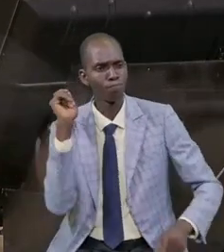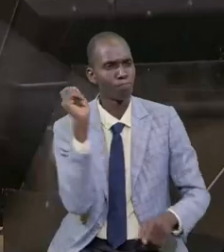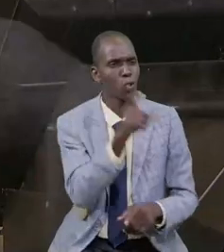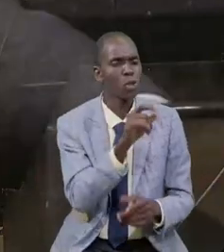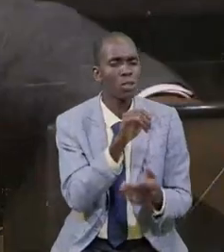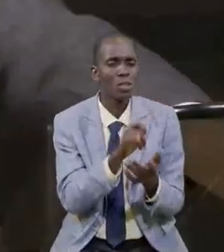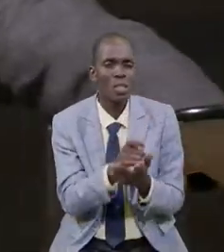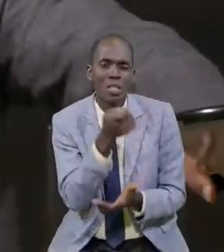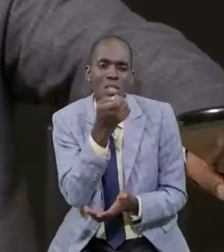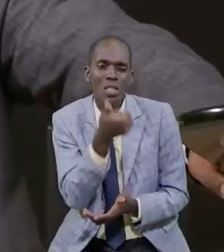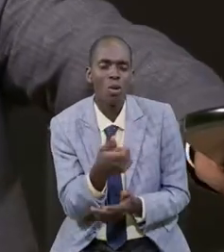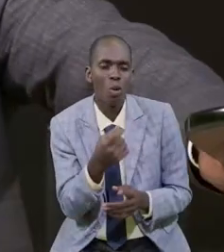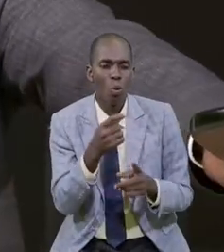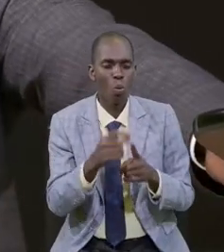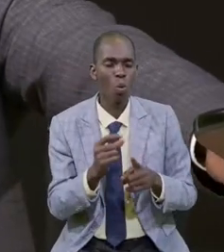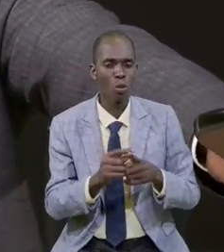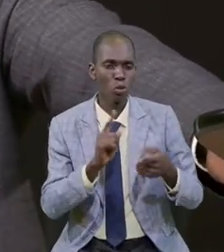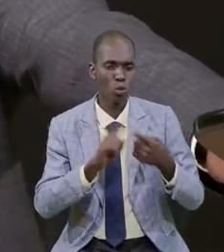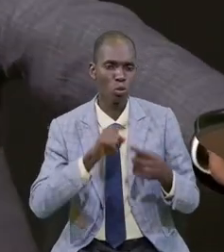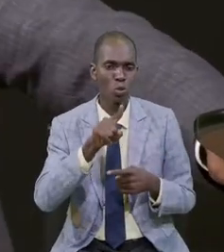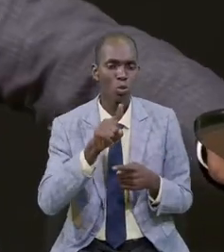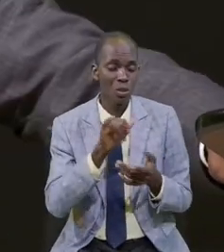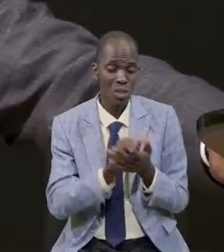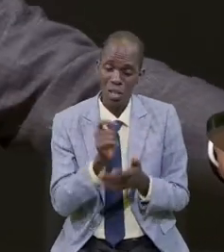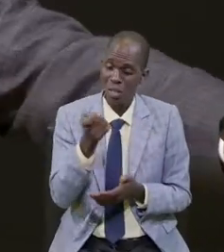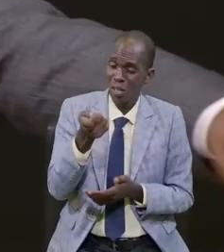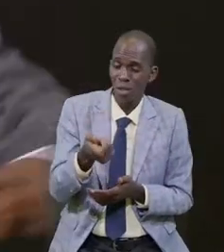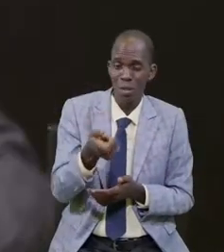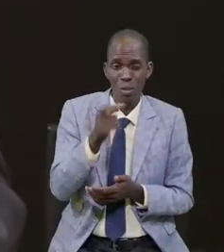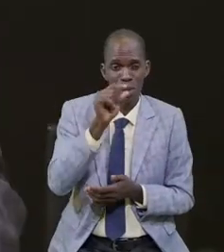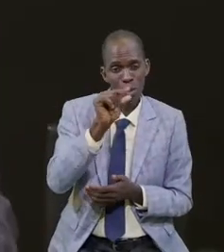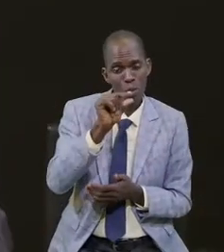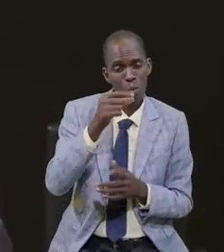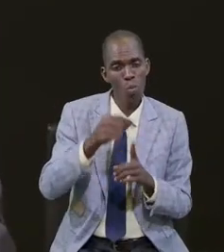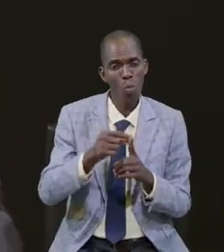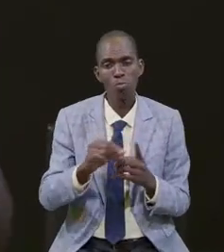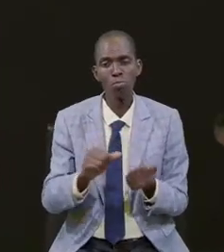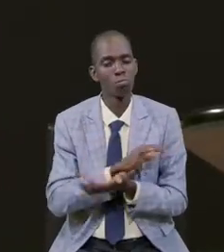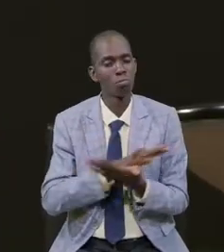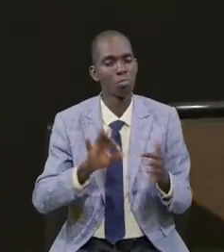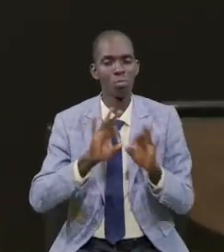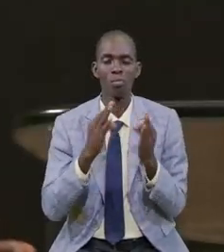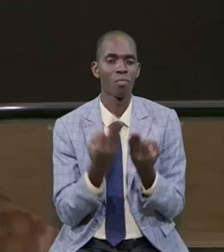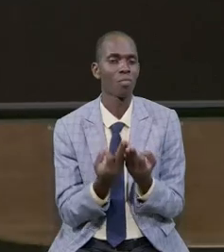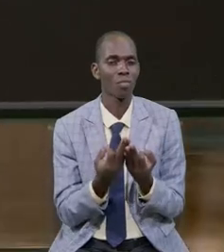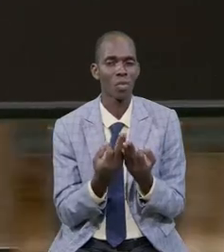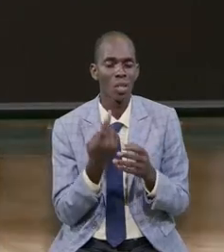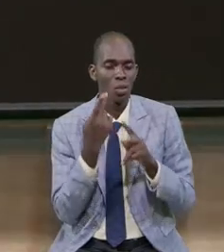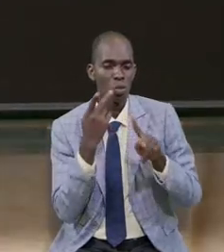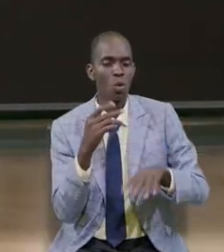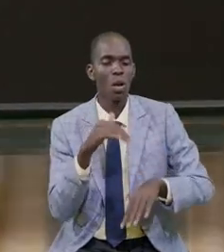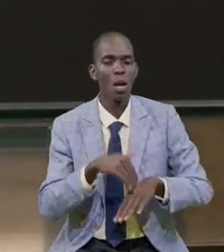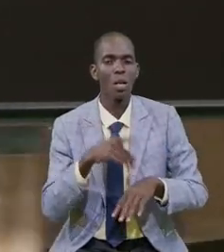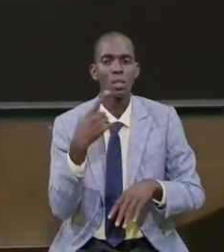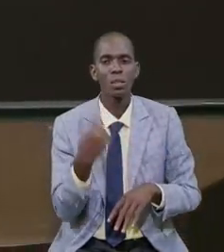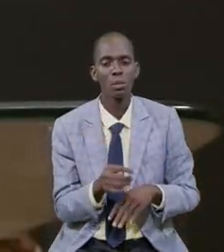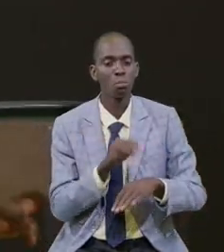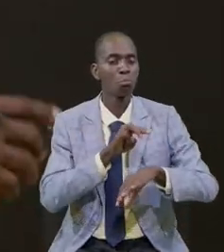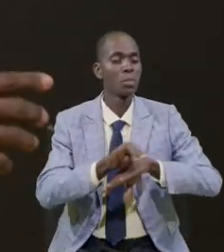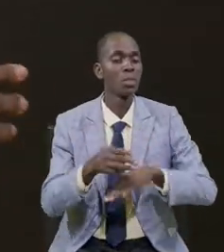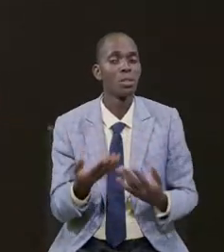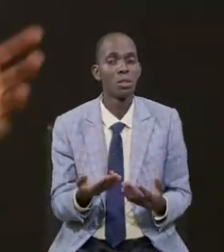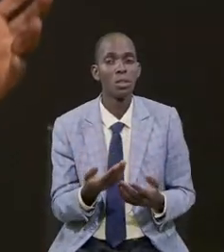Ces petites paroles vont détruire la famille. Pensez au ministère. L'œuvre que Dieu